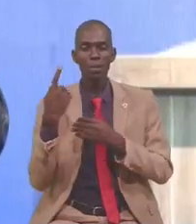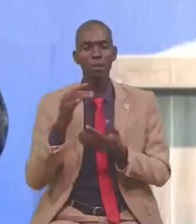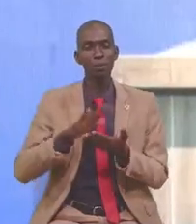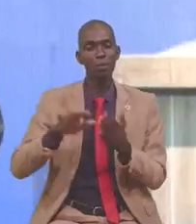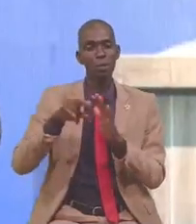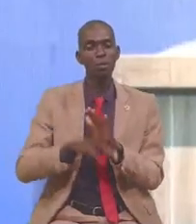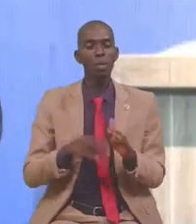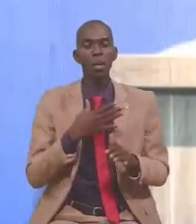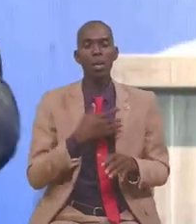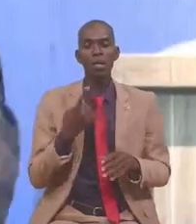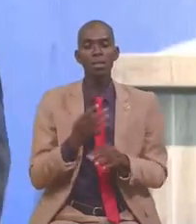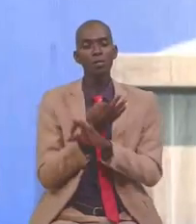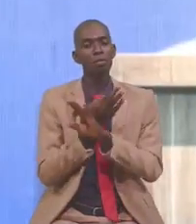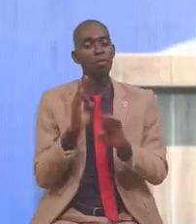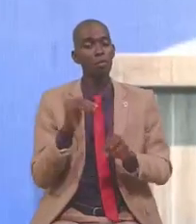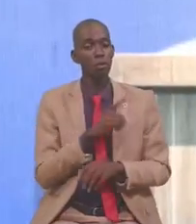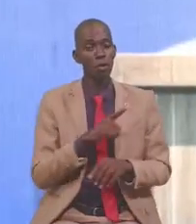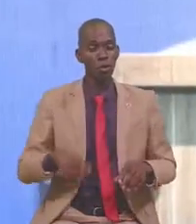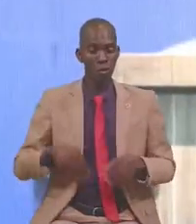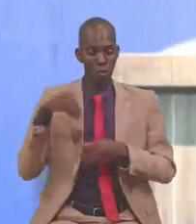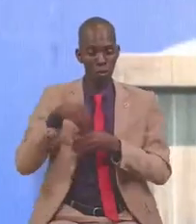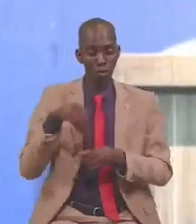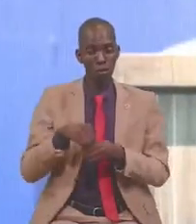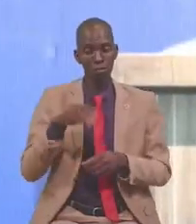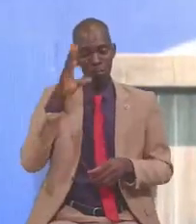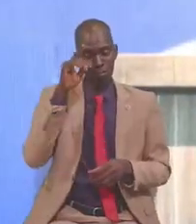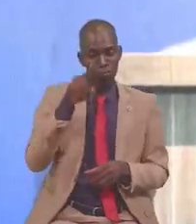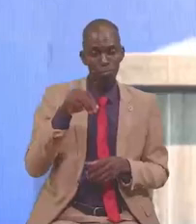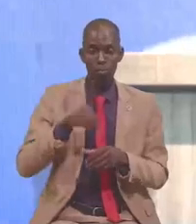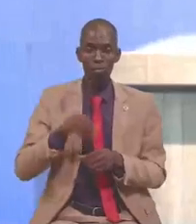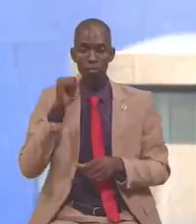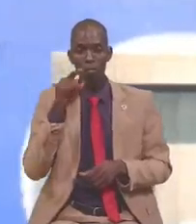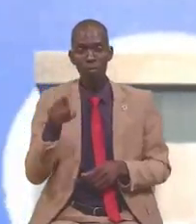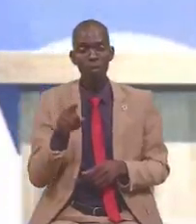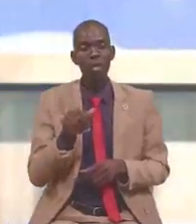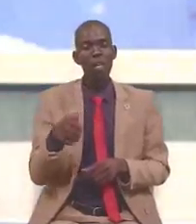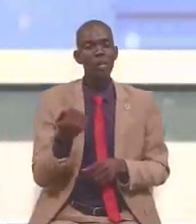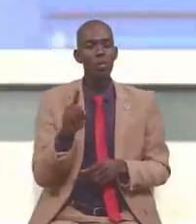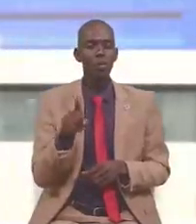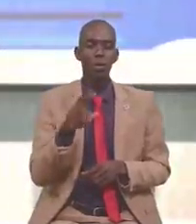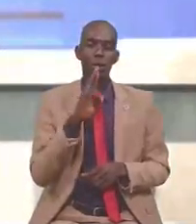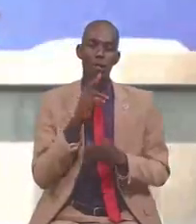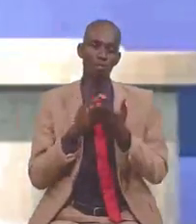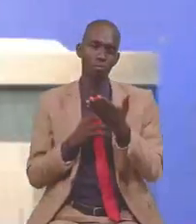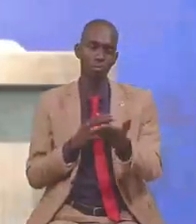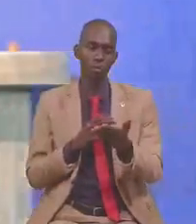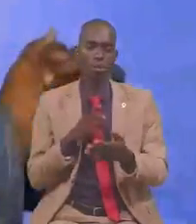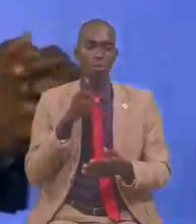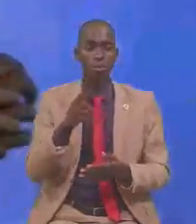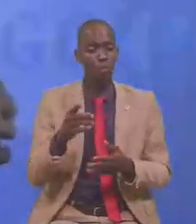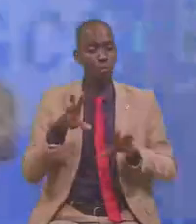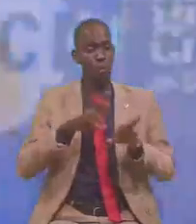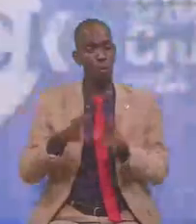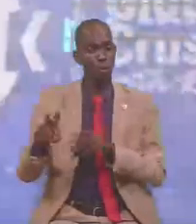pardon et la liberté du Seigneur avec lui. Où que vous soyez, levez la main,